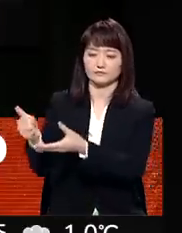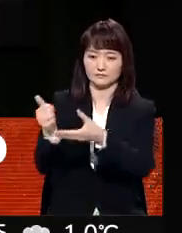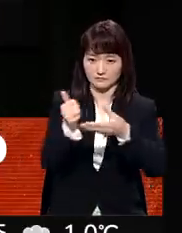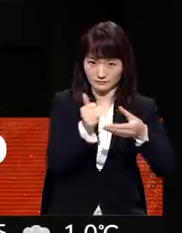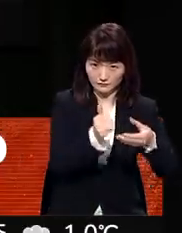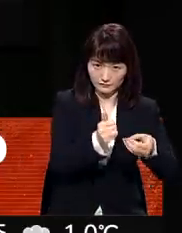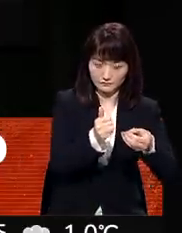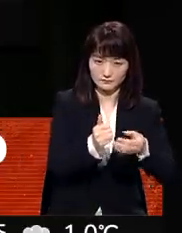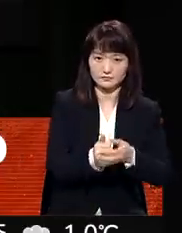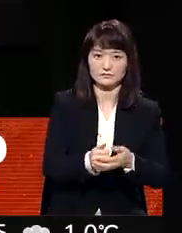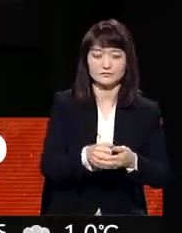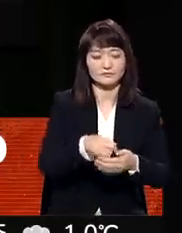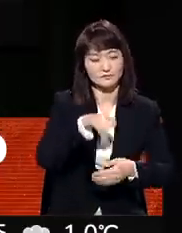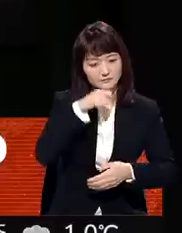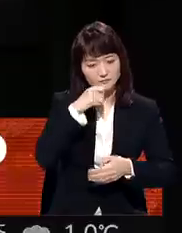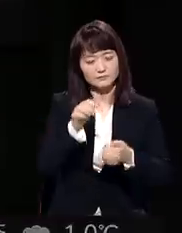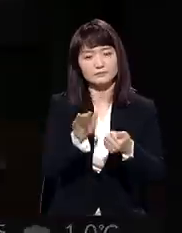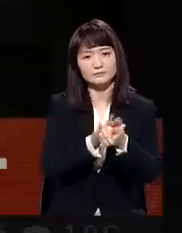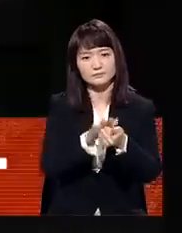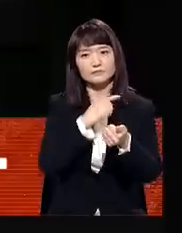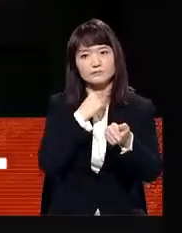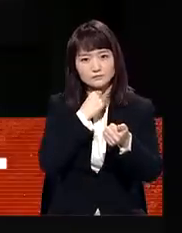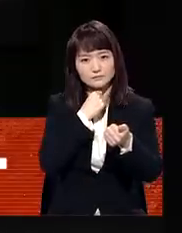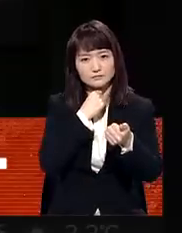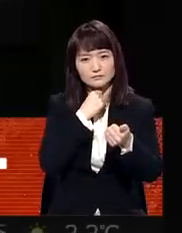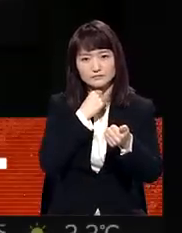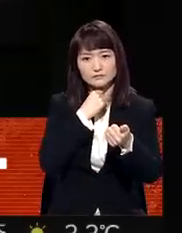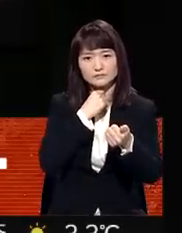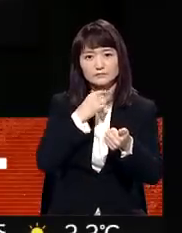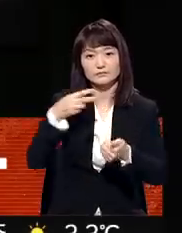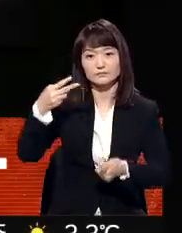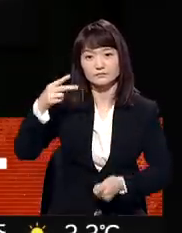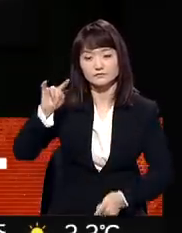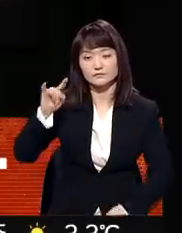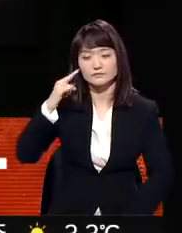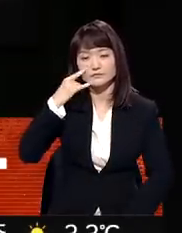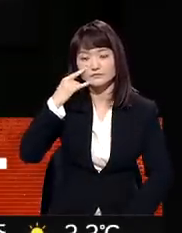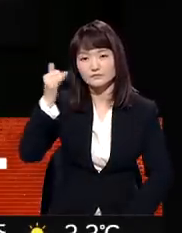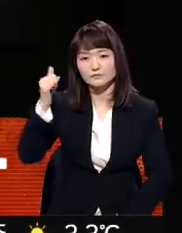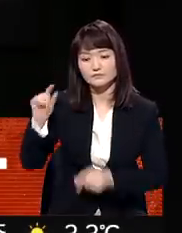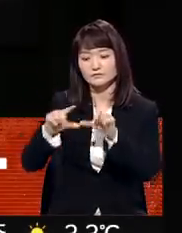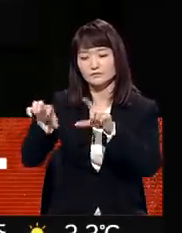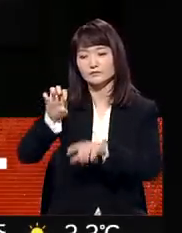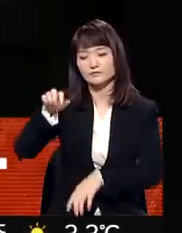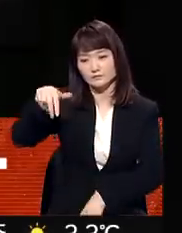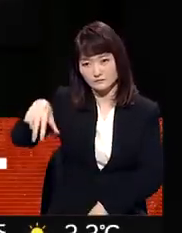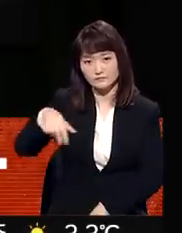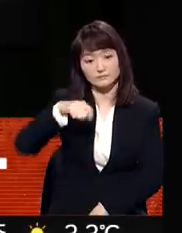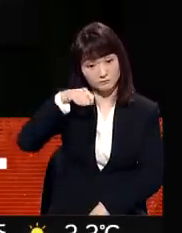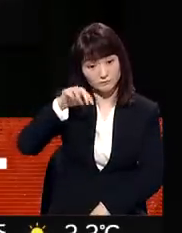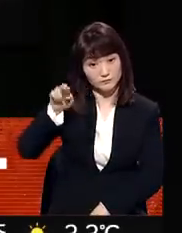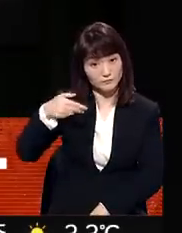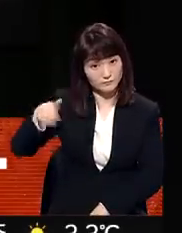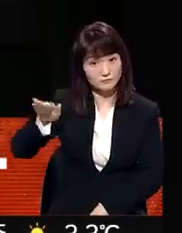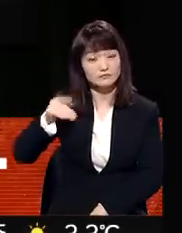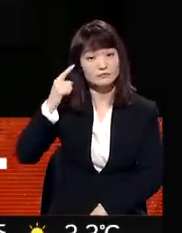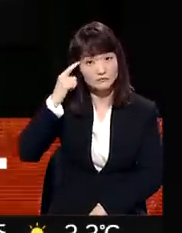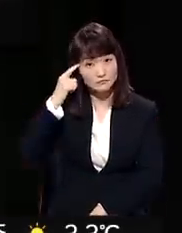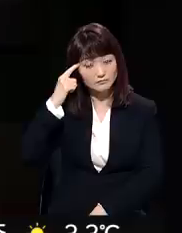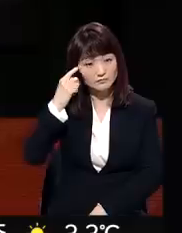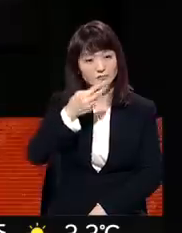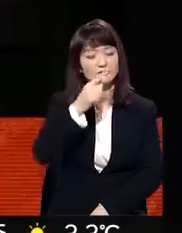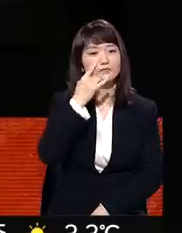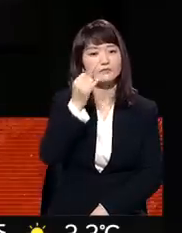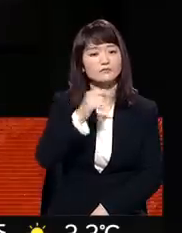사시는 곳이 파주다 보니까 당연히 식사하시고 집으로 돌아가실 거라고 생각을 했던 것 같습니다 하지만이 시어머니께서 저녁